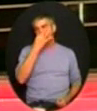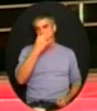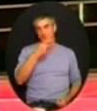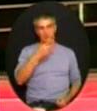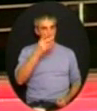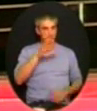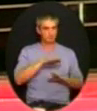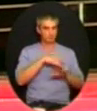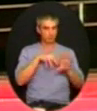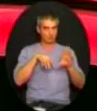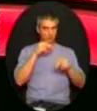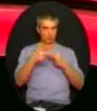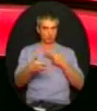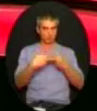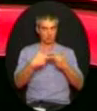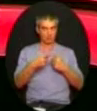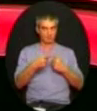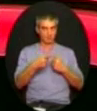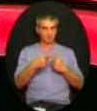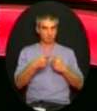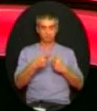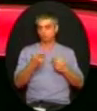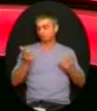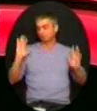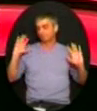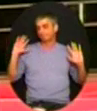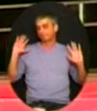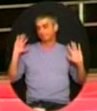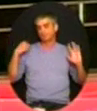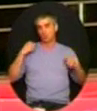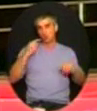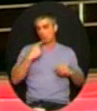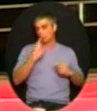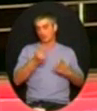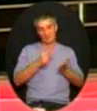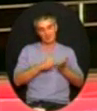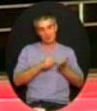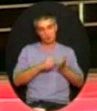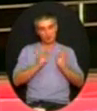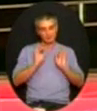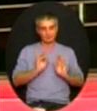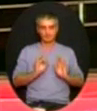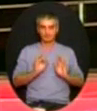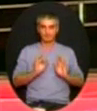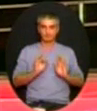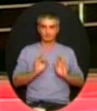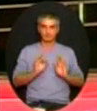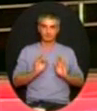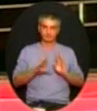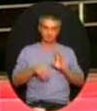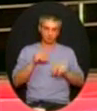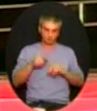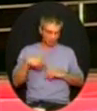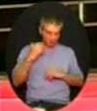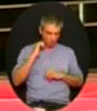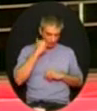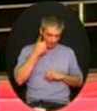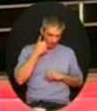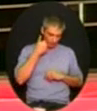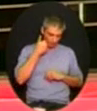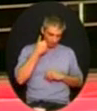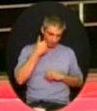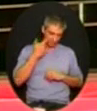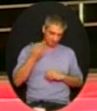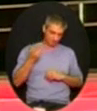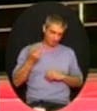מרגישה שהבחירות קרבות והולכות? אני לא יודעת, אני יכולה לתת לך עכשיו נימוקים מלומדים שהבחירות יהיו מחר, כן. ואני